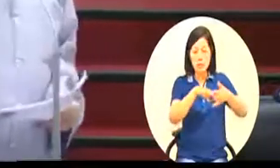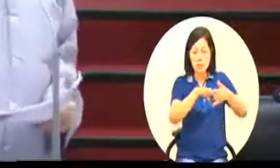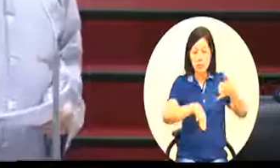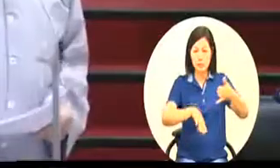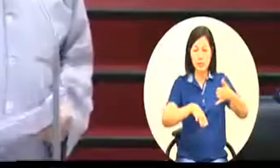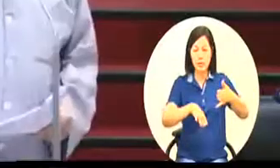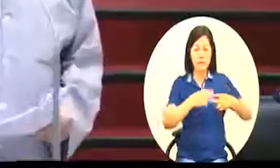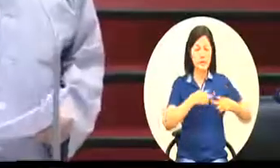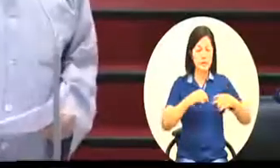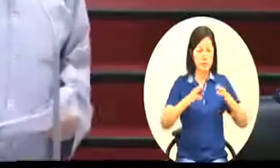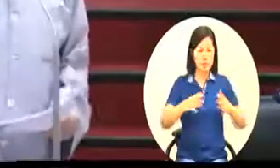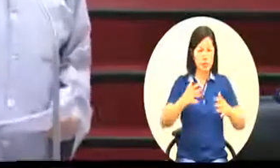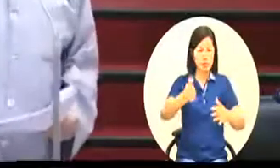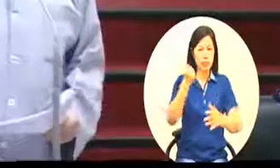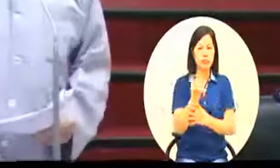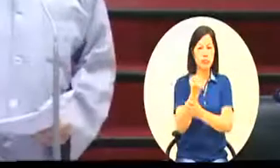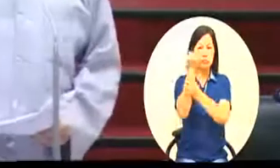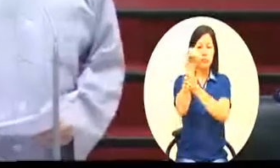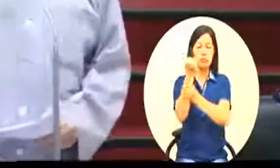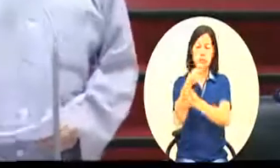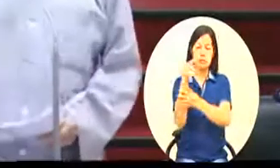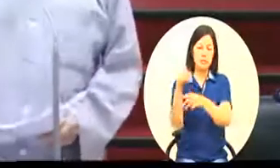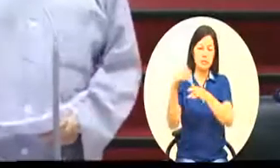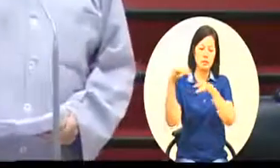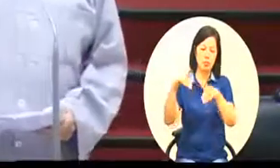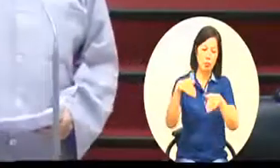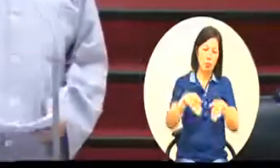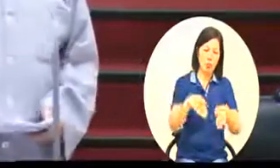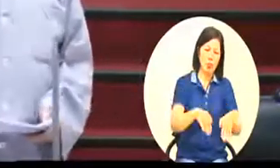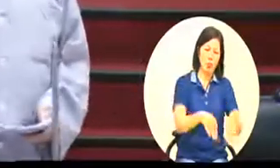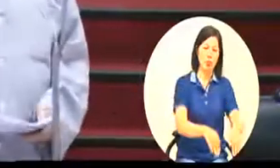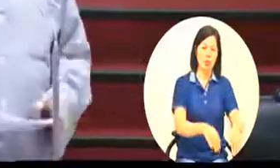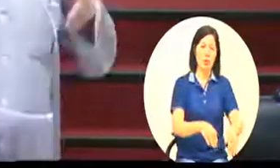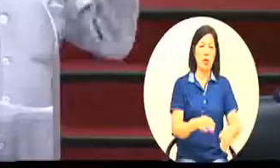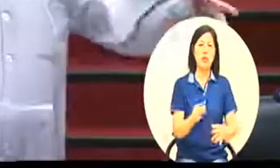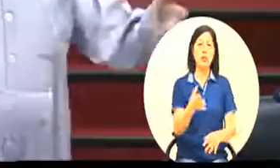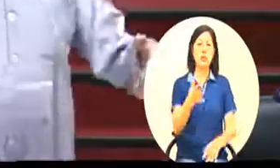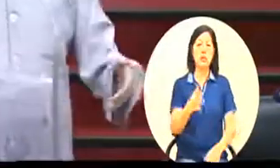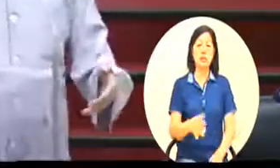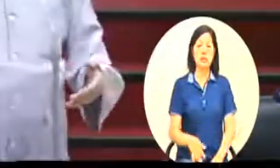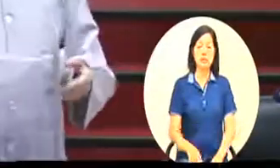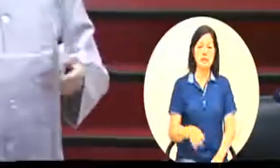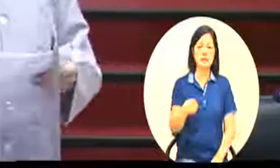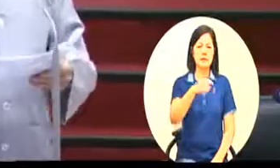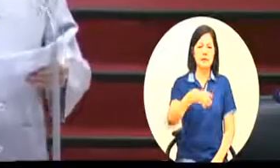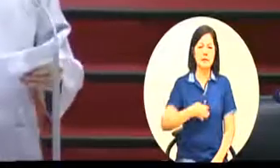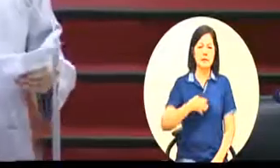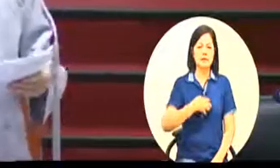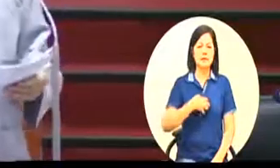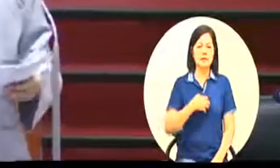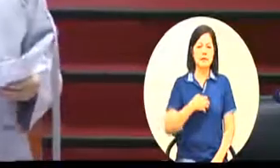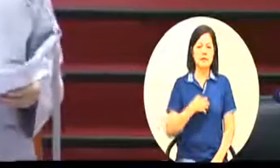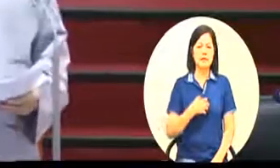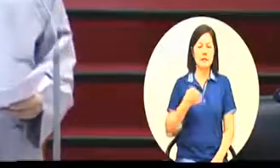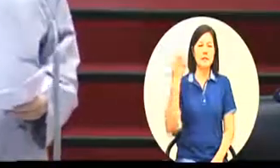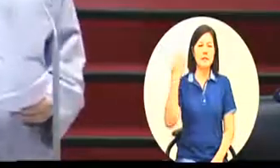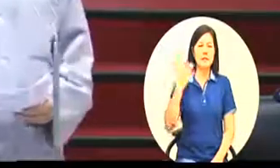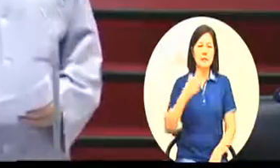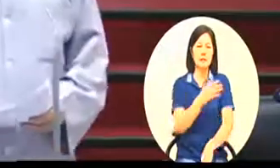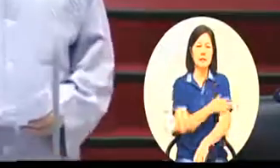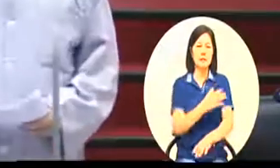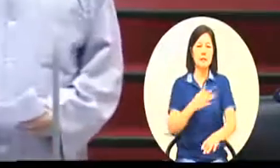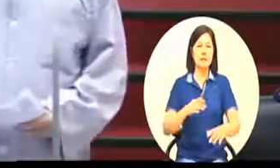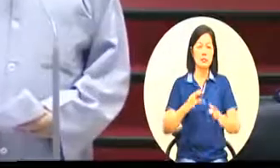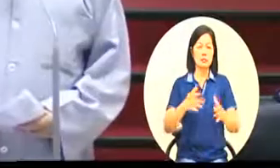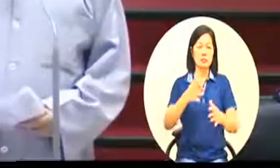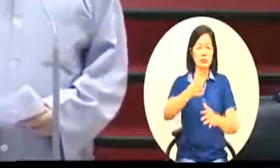文总统的支持度一再在牛车驶落去啦，是安怎？人怨叹阿扁总统无帮嘛？有人